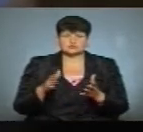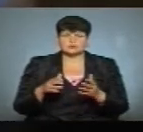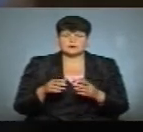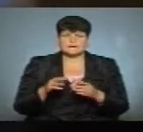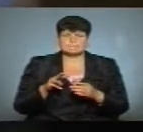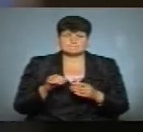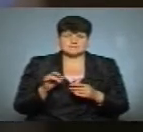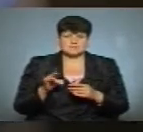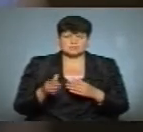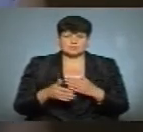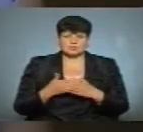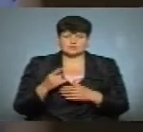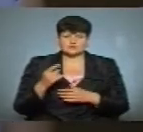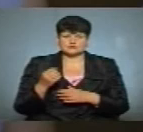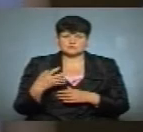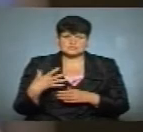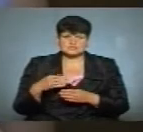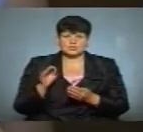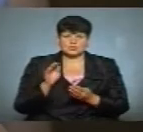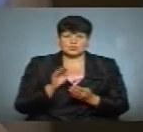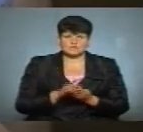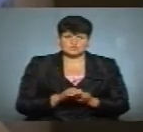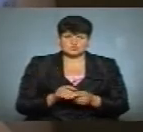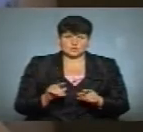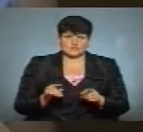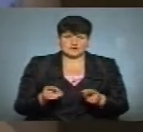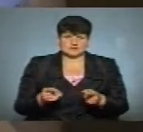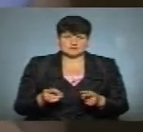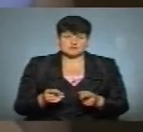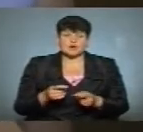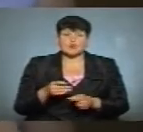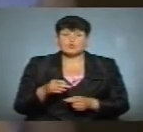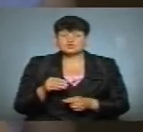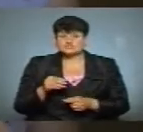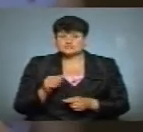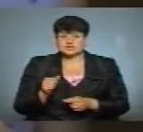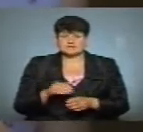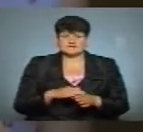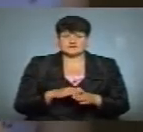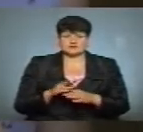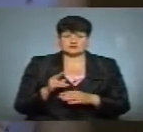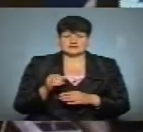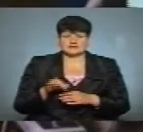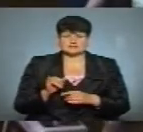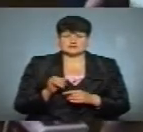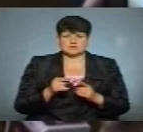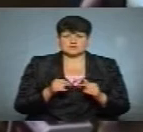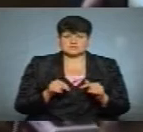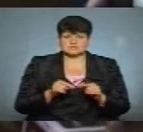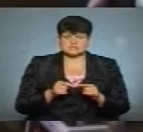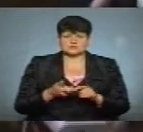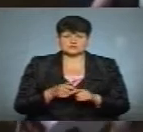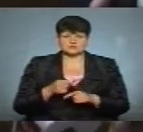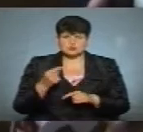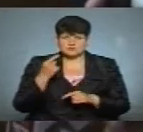покарання по 115-й, тобто довічного ув'язнення, хоча б виконавцям і організатору. Дуже образило те,